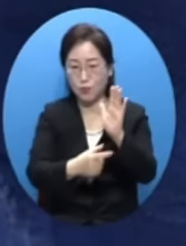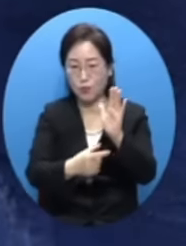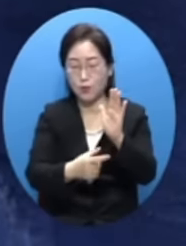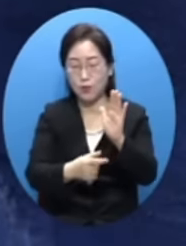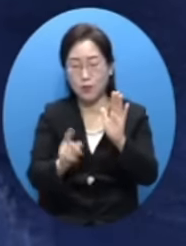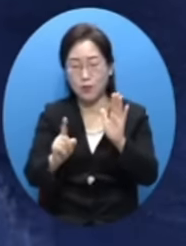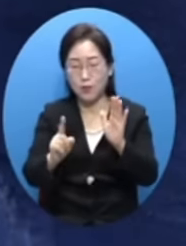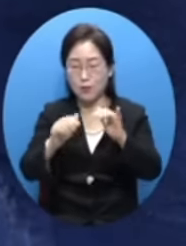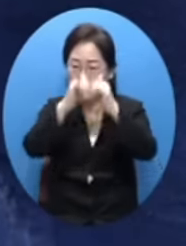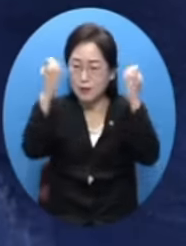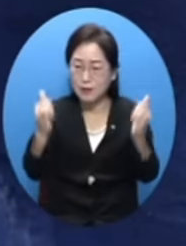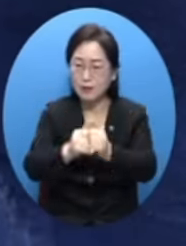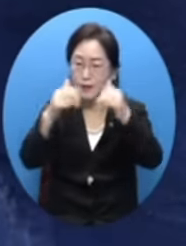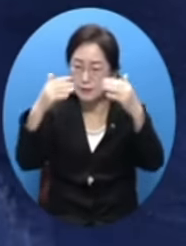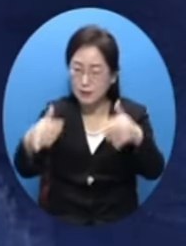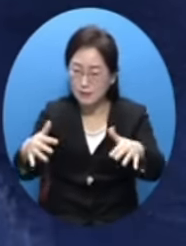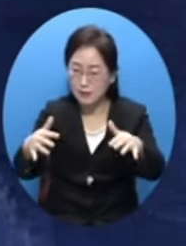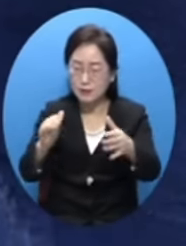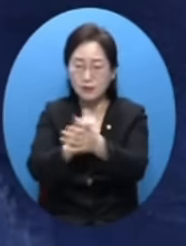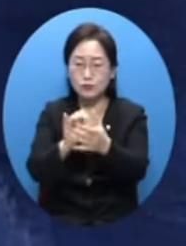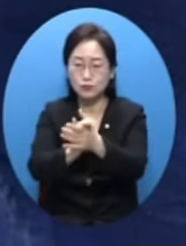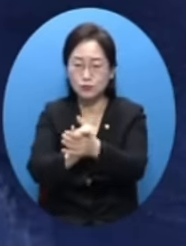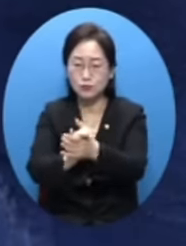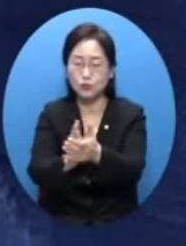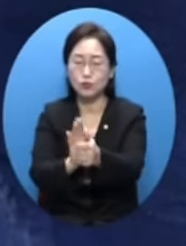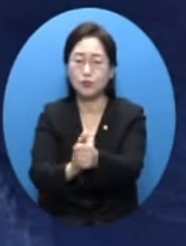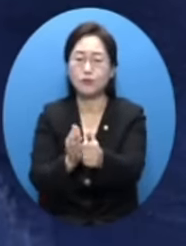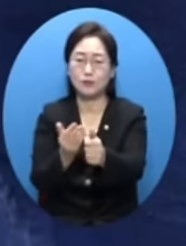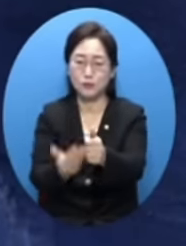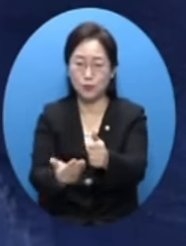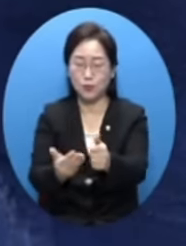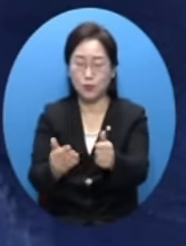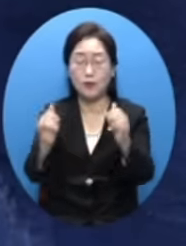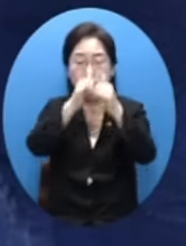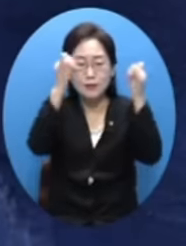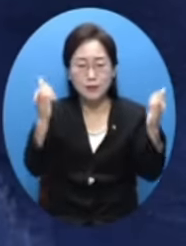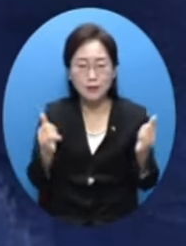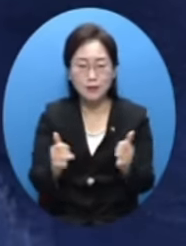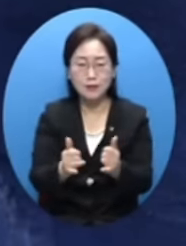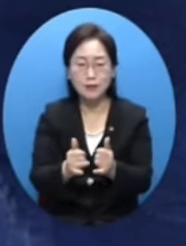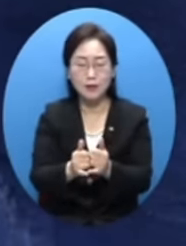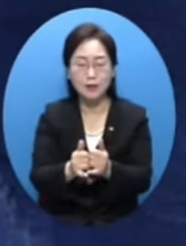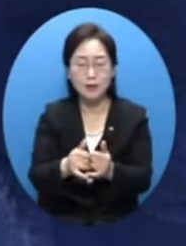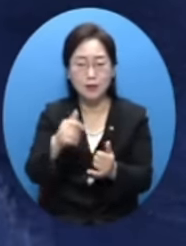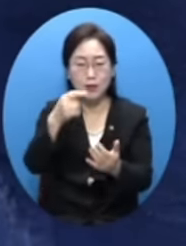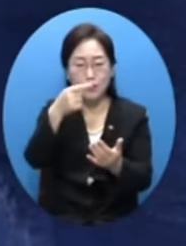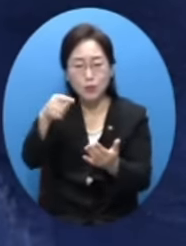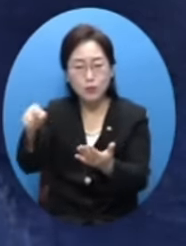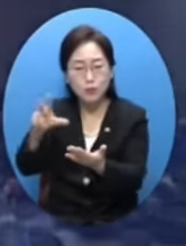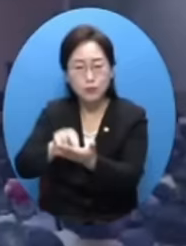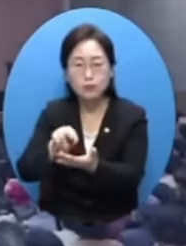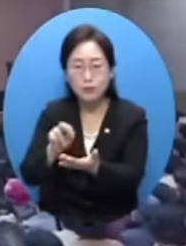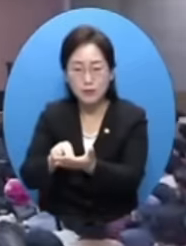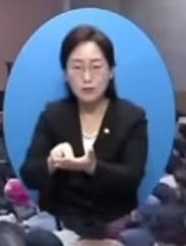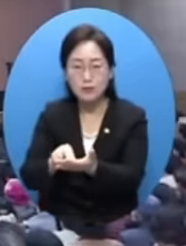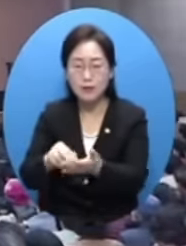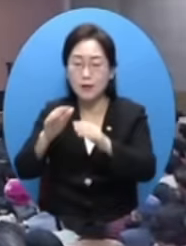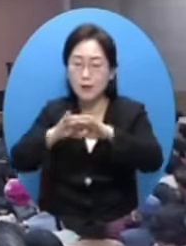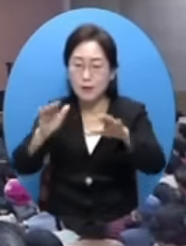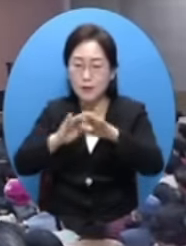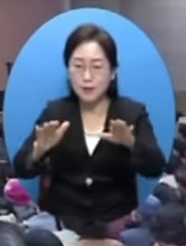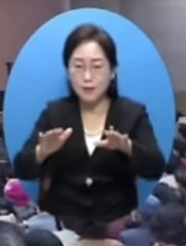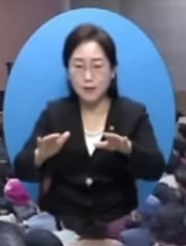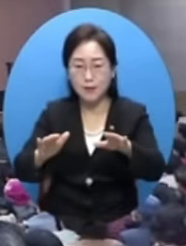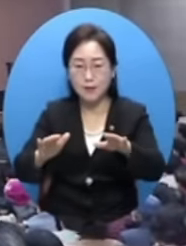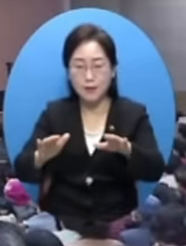사회적인 약자들의 친구가 되어주고 사회적인 모든 문제에 대해서 문제를 해결하고 하는 의식 갖고